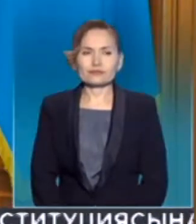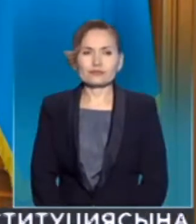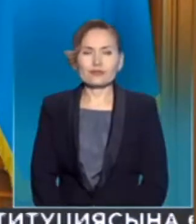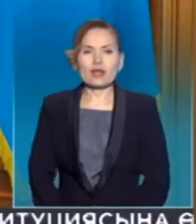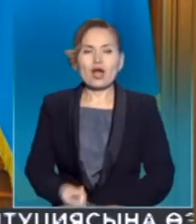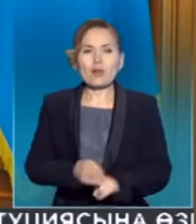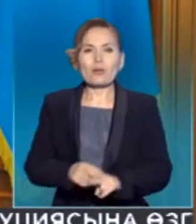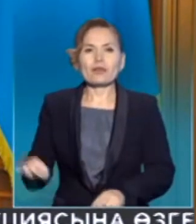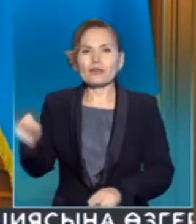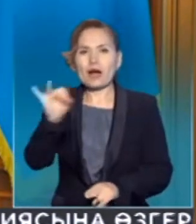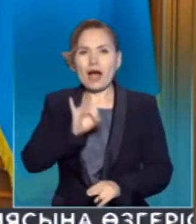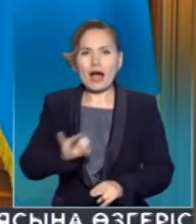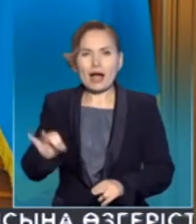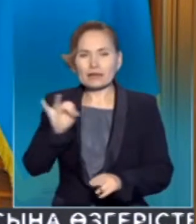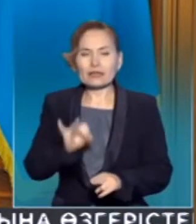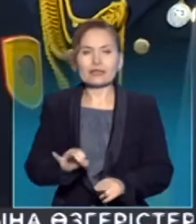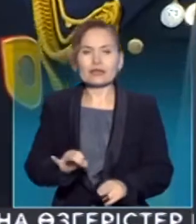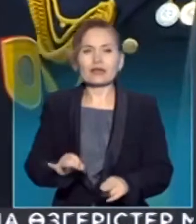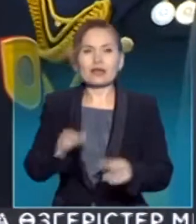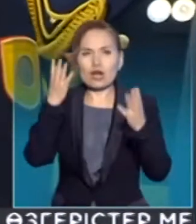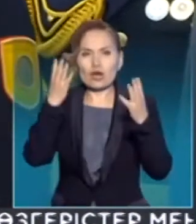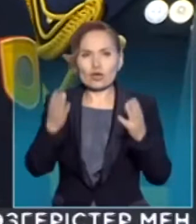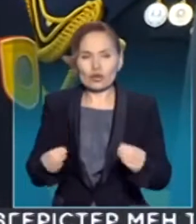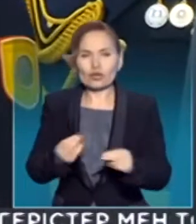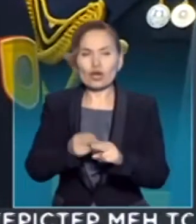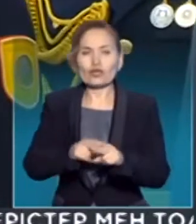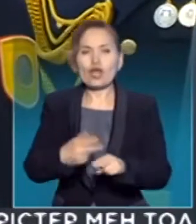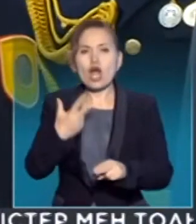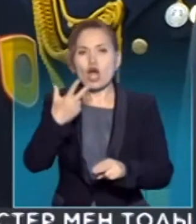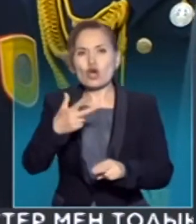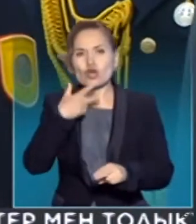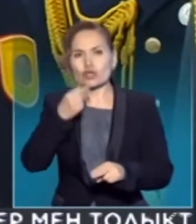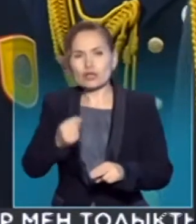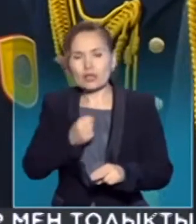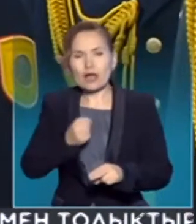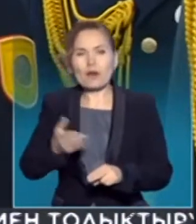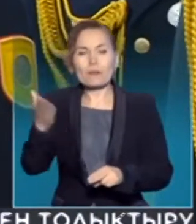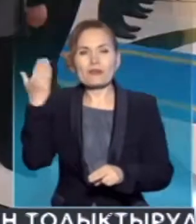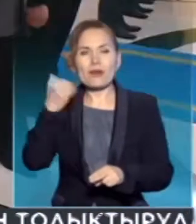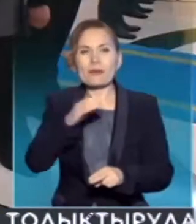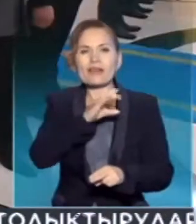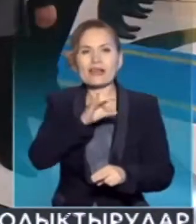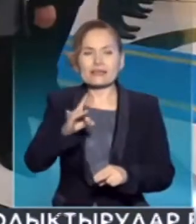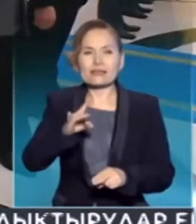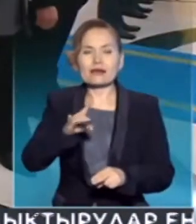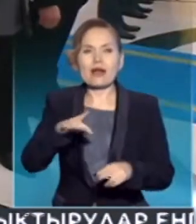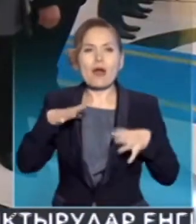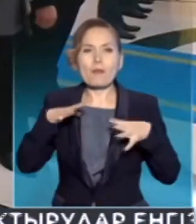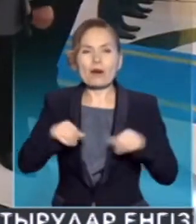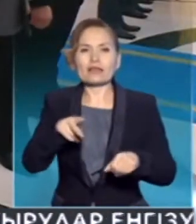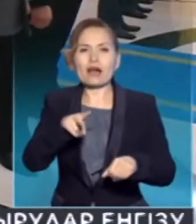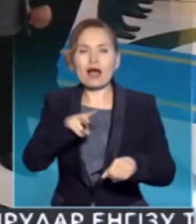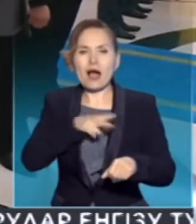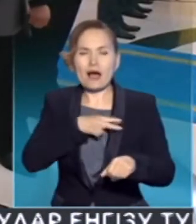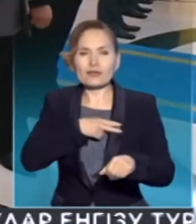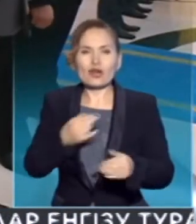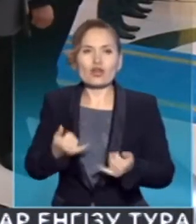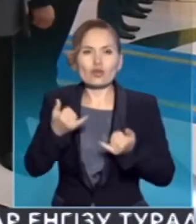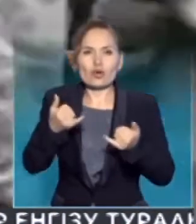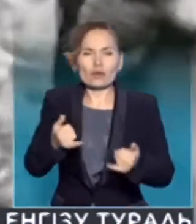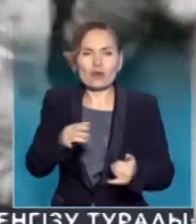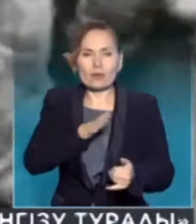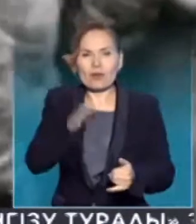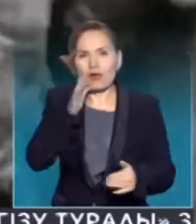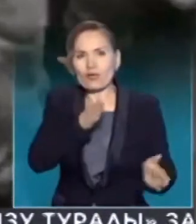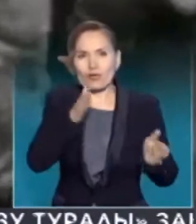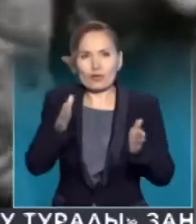Бұл тарихи әділдіктің орнауы деді президент. Өйткені үш жауынгер бірнеше мәрте кеңес одағының батыры атағына ұсынылса да ескерусіз қалып